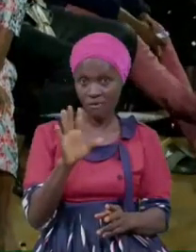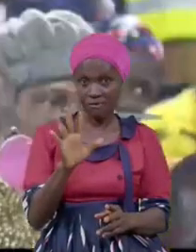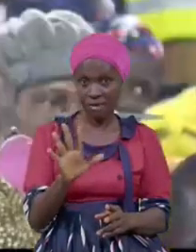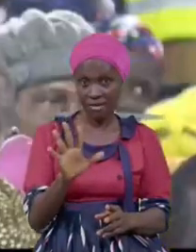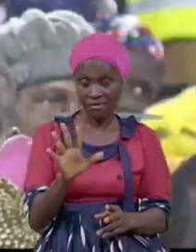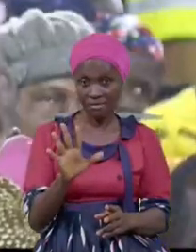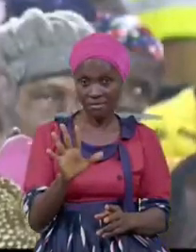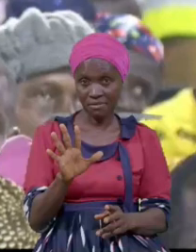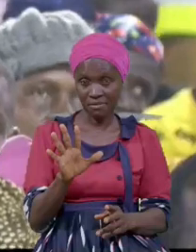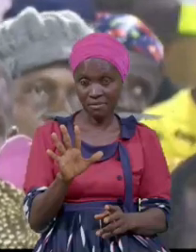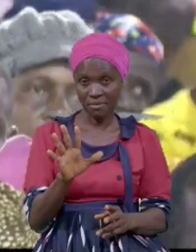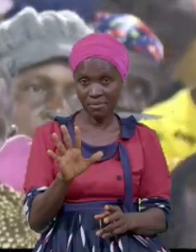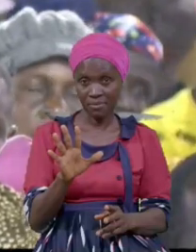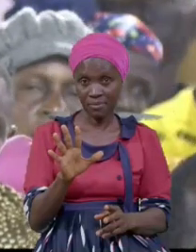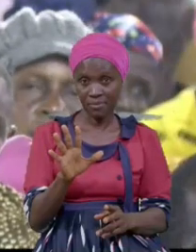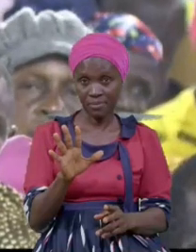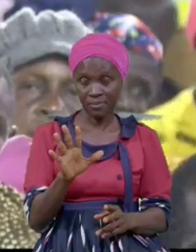91